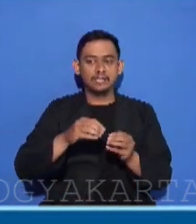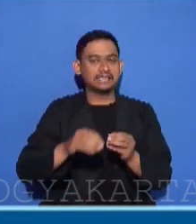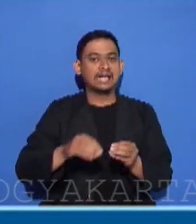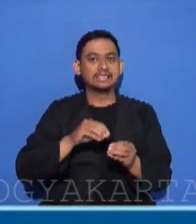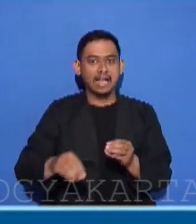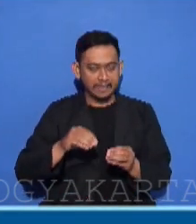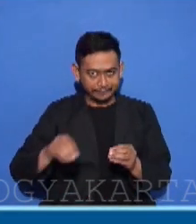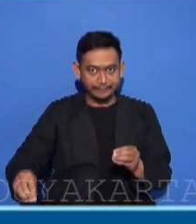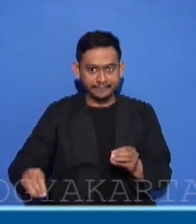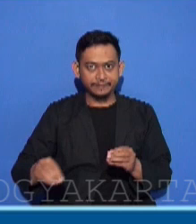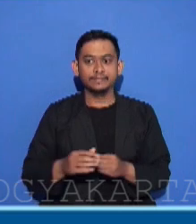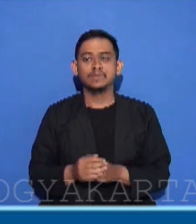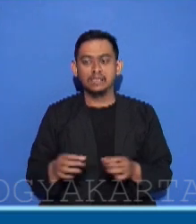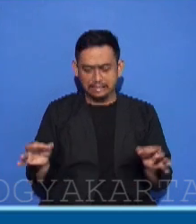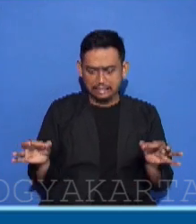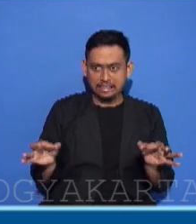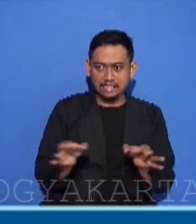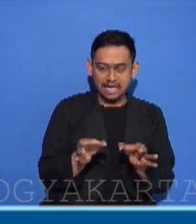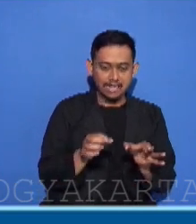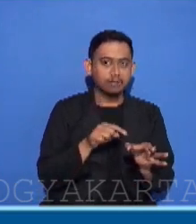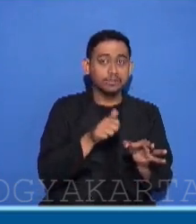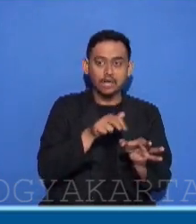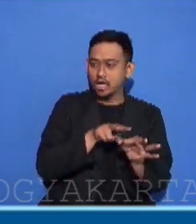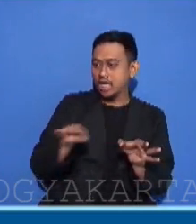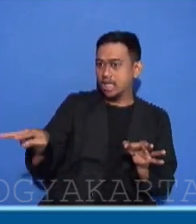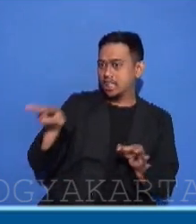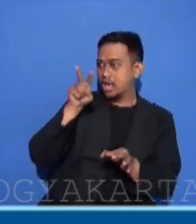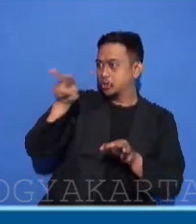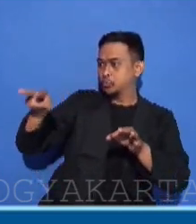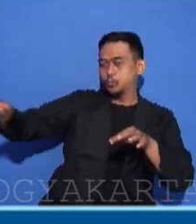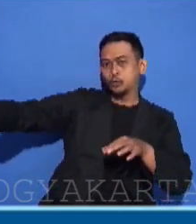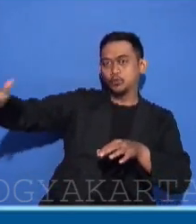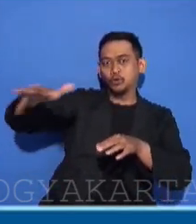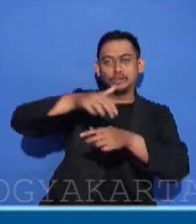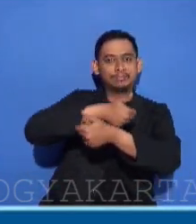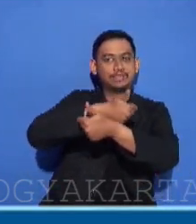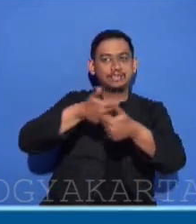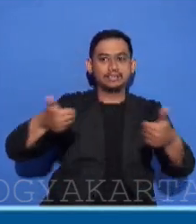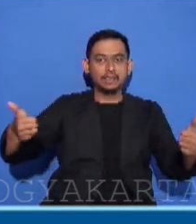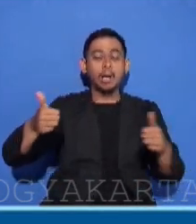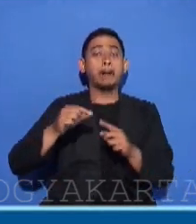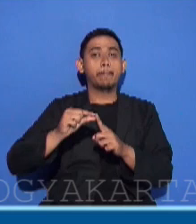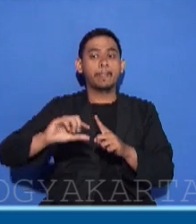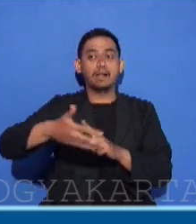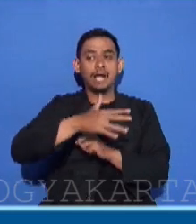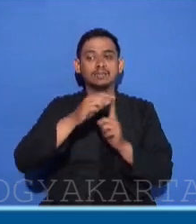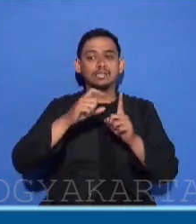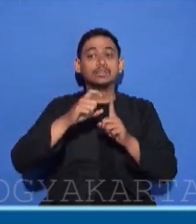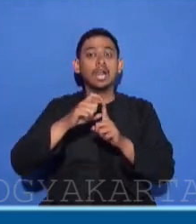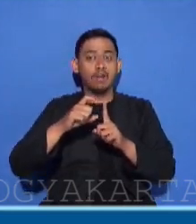olah tetanen ingkang Dados sesawangan Dados Indah pesisir di waruji meniko mangkenipun